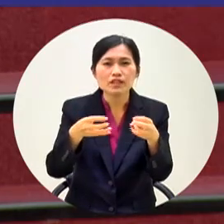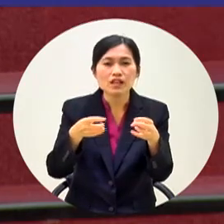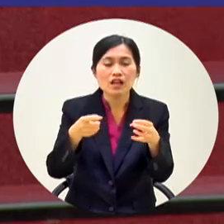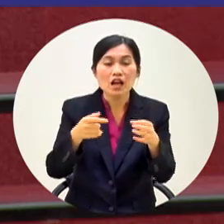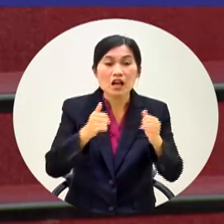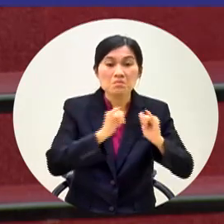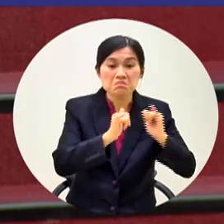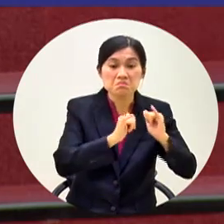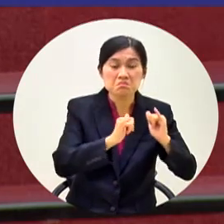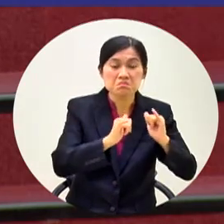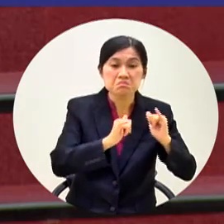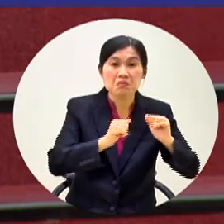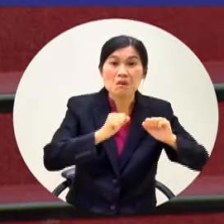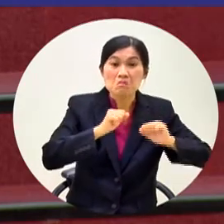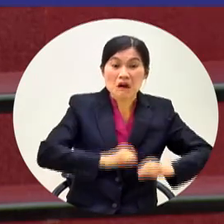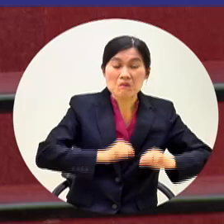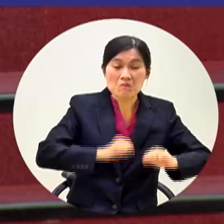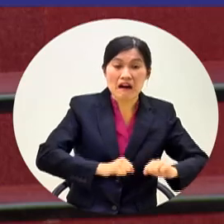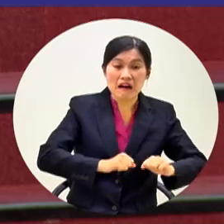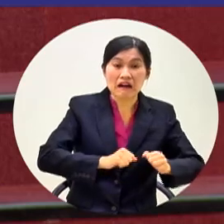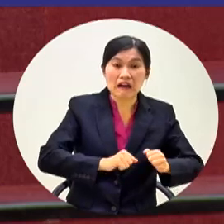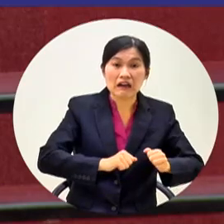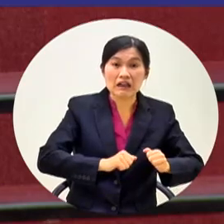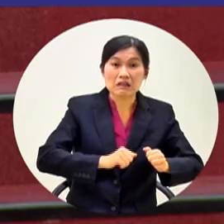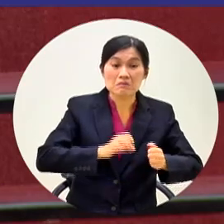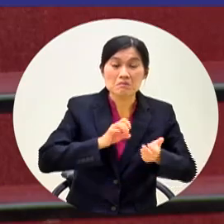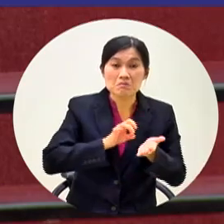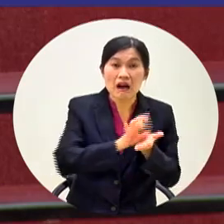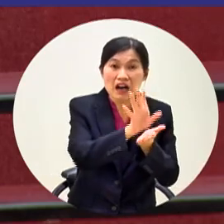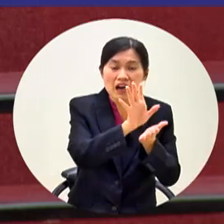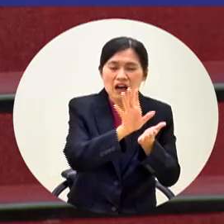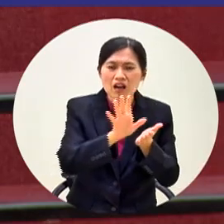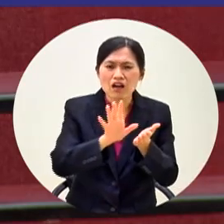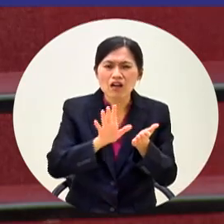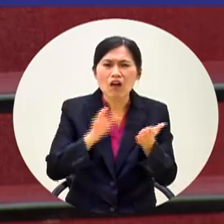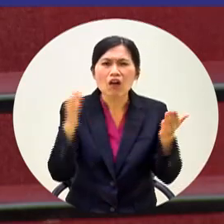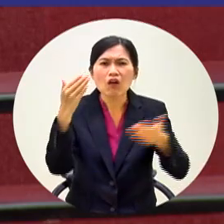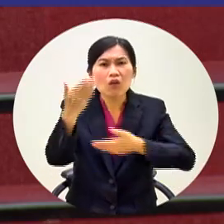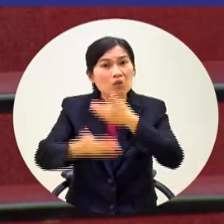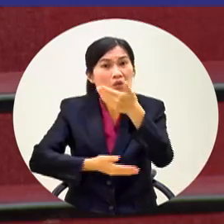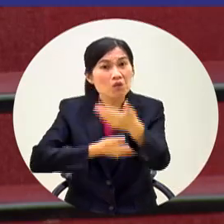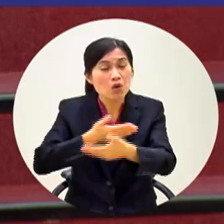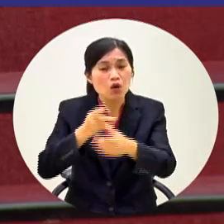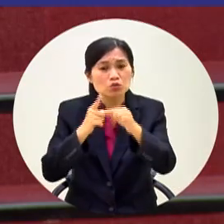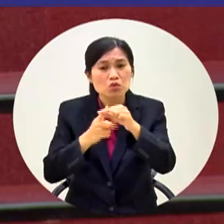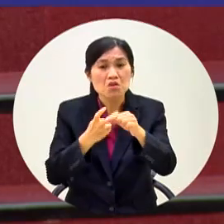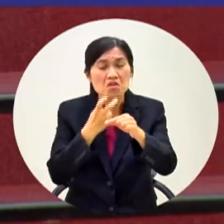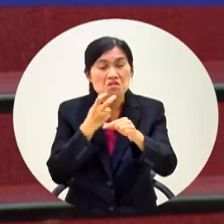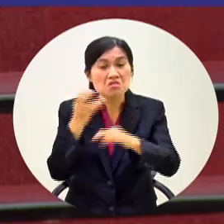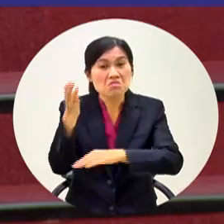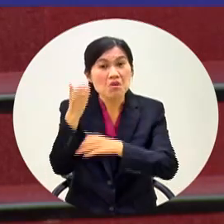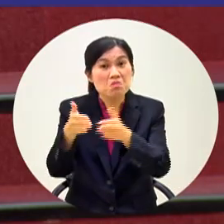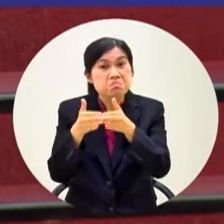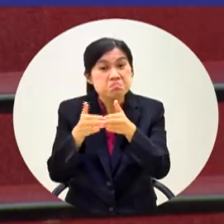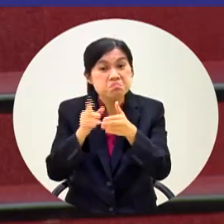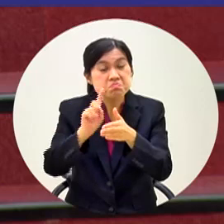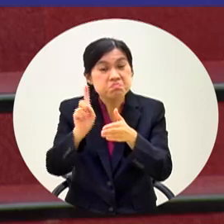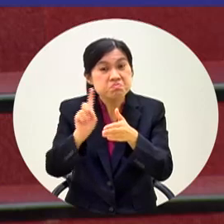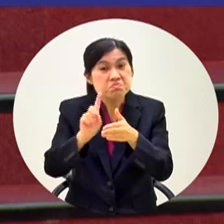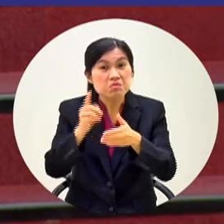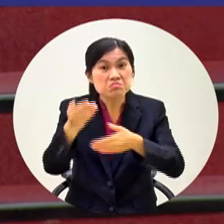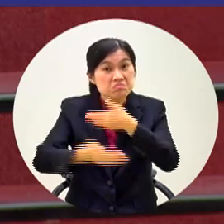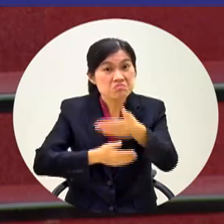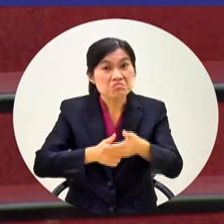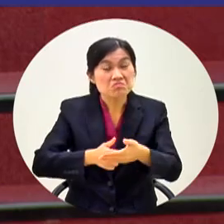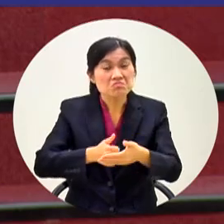康，说不定都换不到中央所想要的东西。所以中央到底呢是怎么样，怎么样来